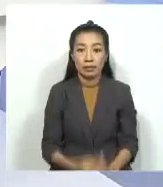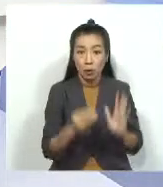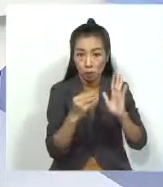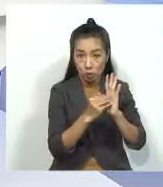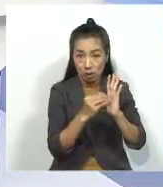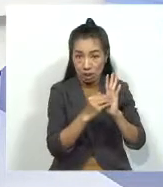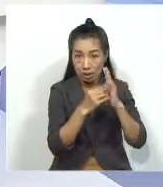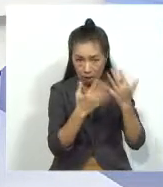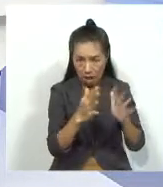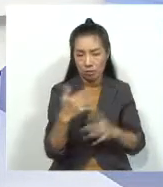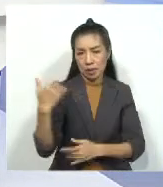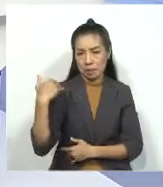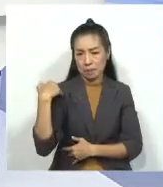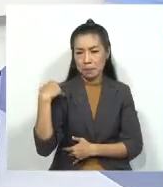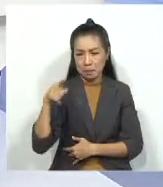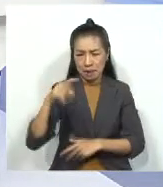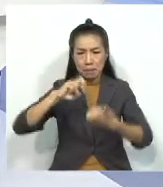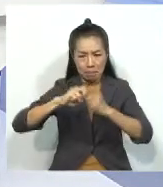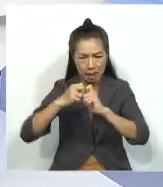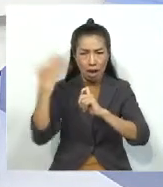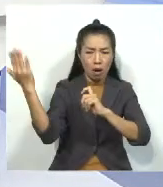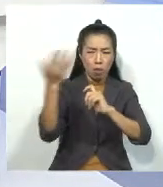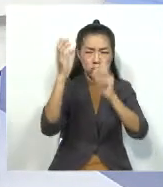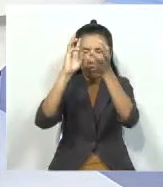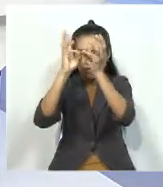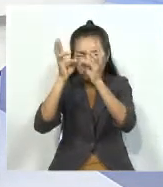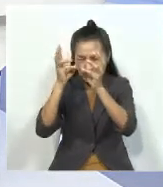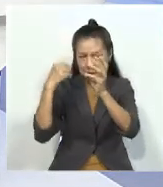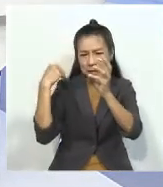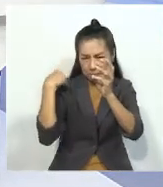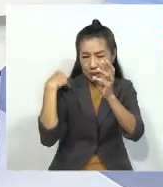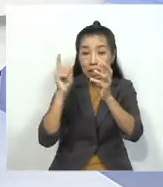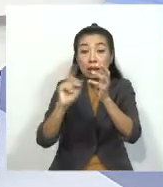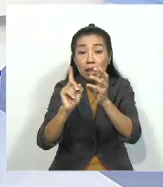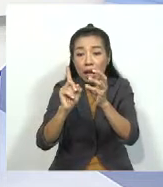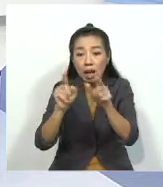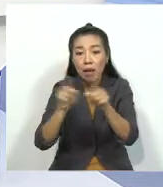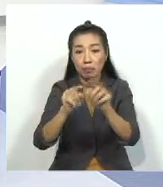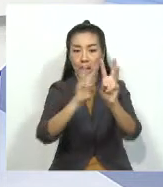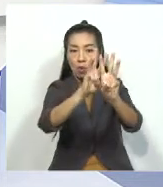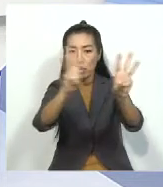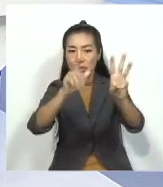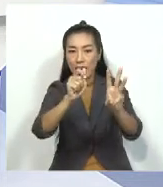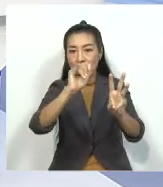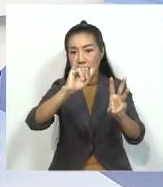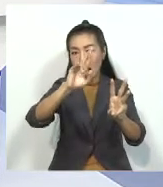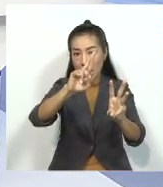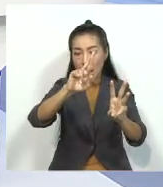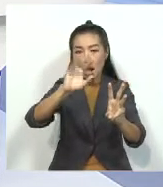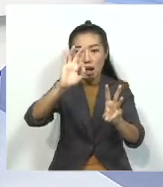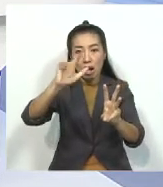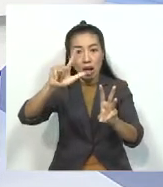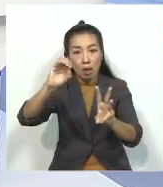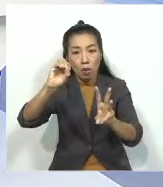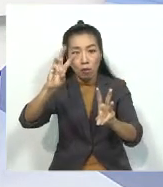ไม่ใช่แค่ในกรุงเทพมหานครเท่านั้นนะคะที่ต้องเผชิญกับปัญหาฝุ่นละอองขนาดเล็กแบบนี้เข้าไปดูที่เว็บไซต์ Air for Thai เนี่ยหล